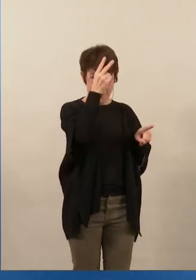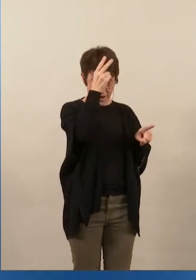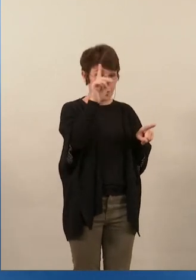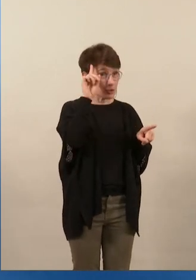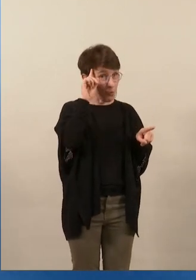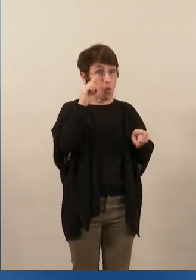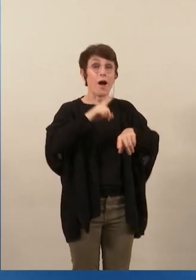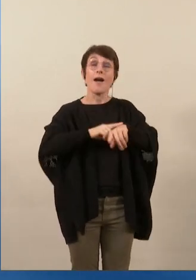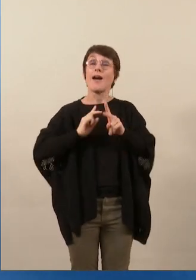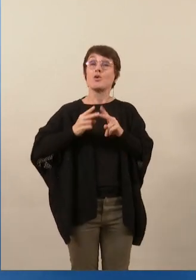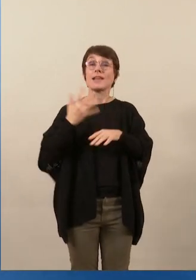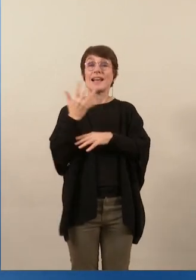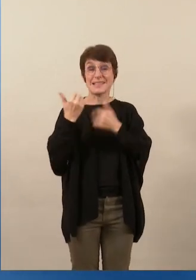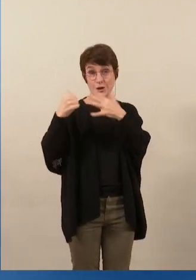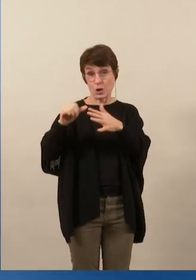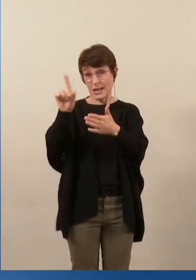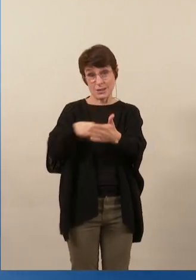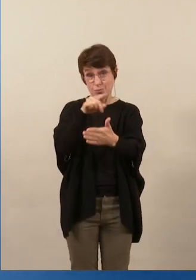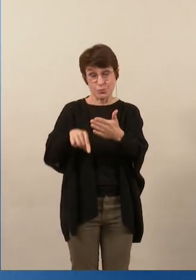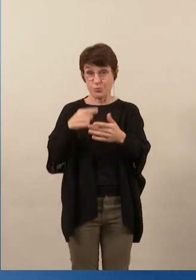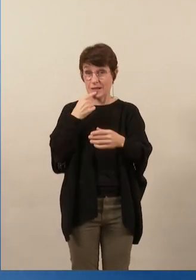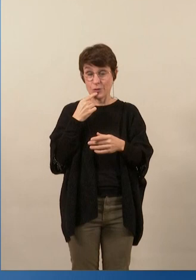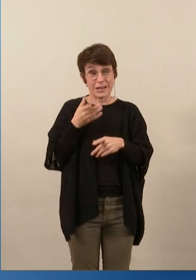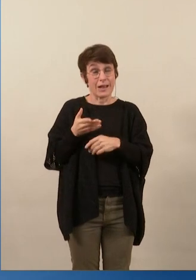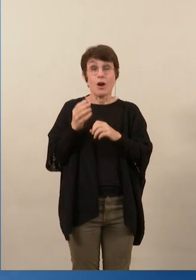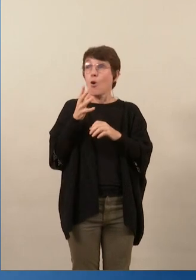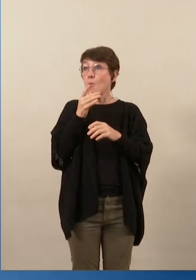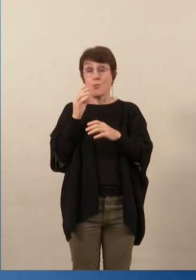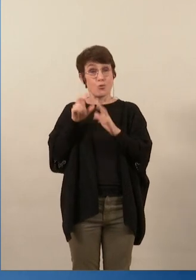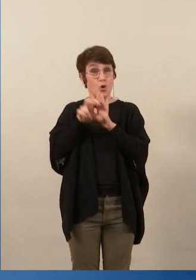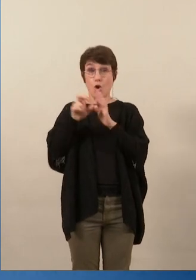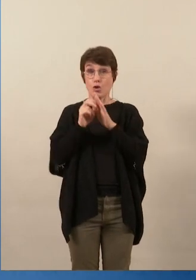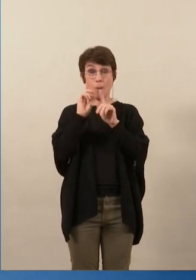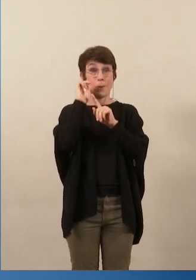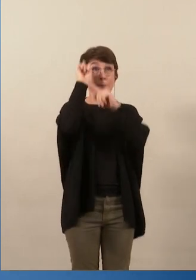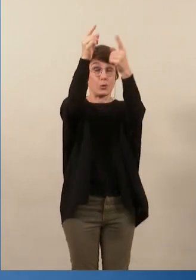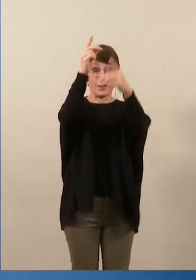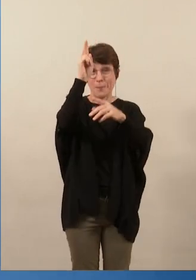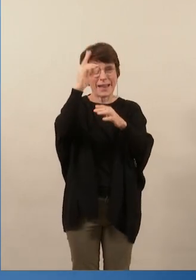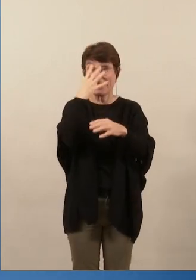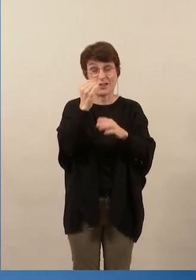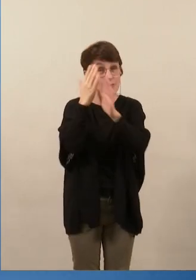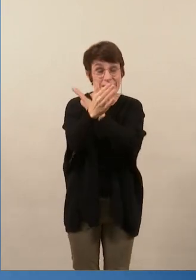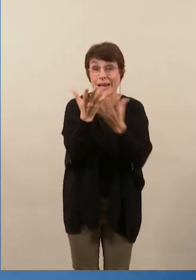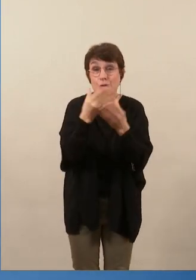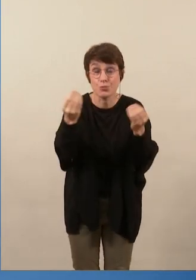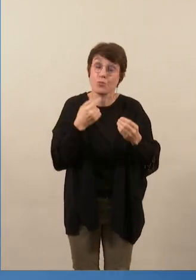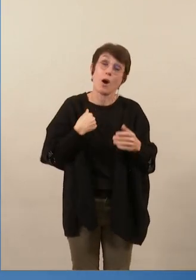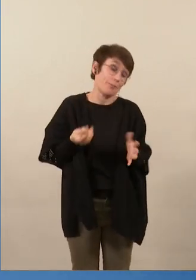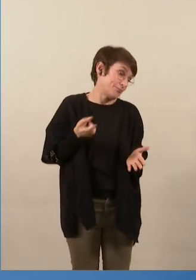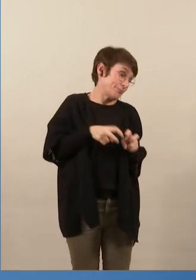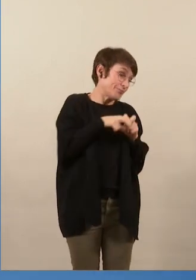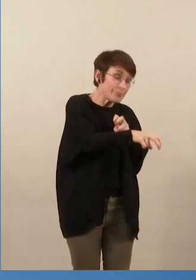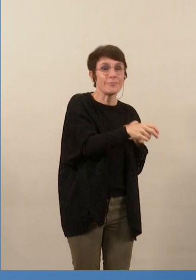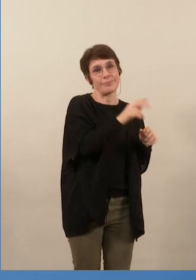5h16 et donc bah on ne peut plus être à Paris pour pour 9h et je l'assume totalement en fait voilà et quand je dois prendre l'avion